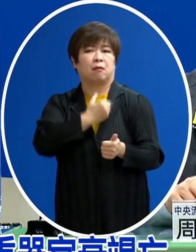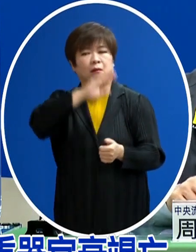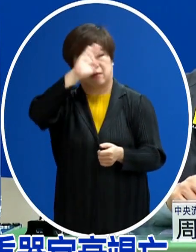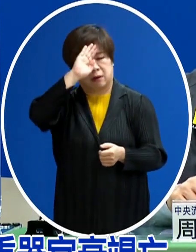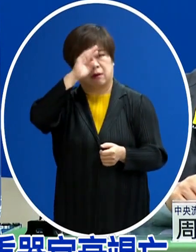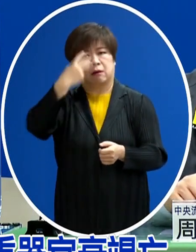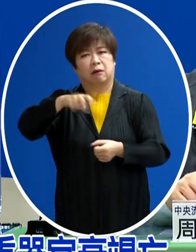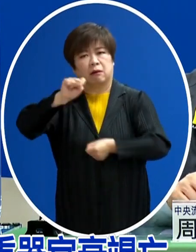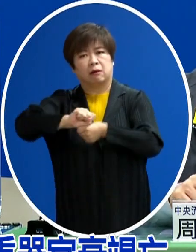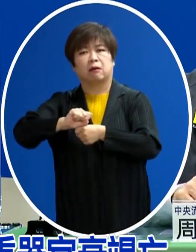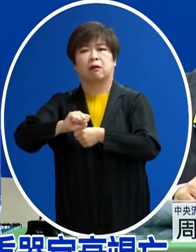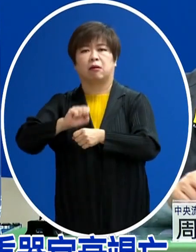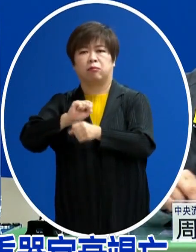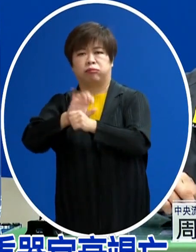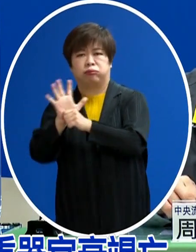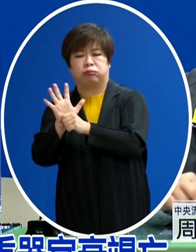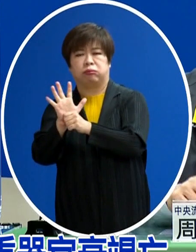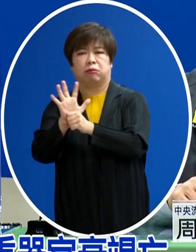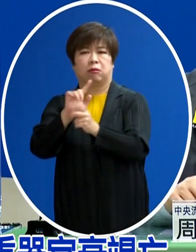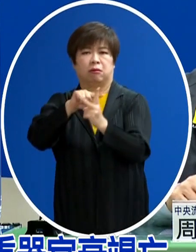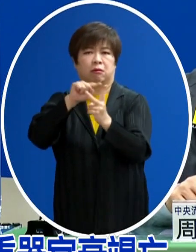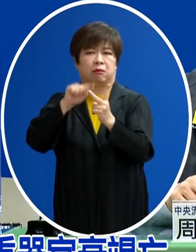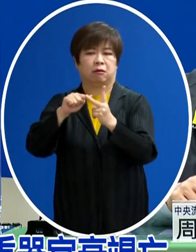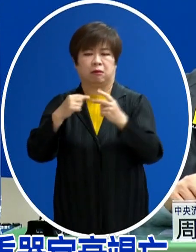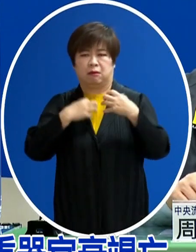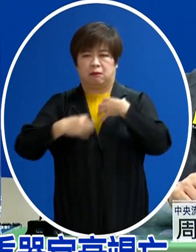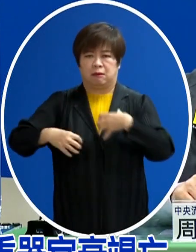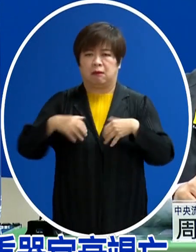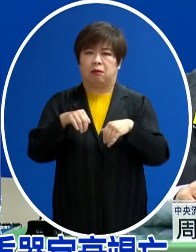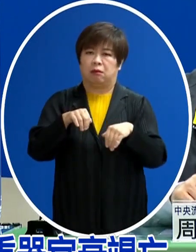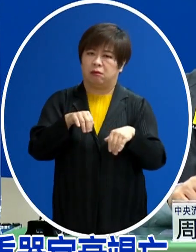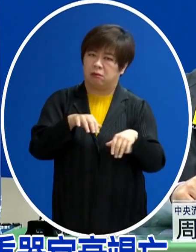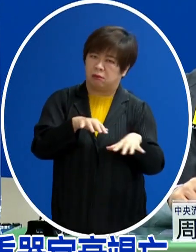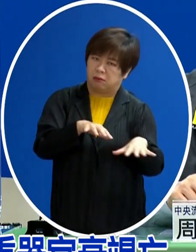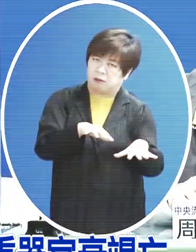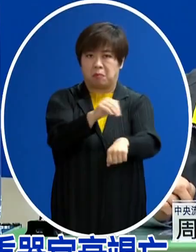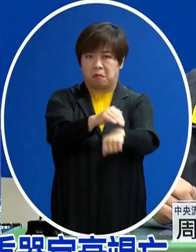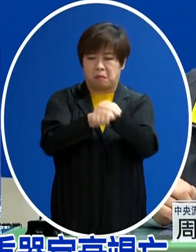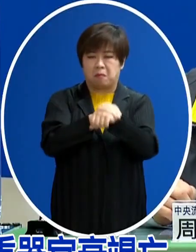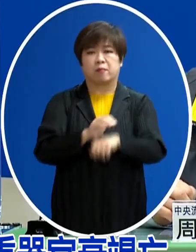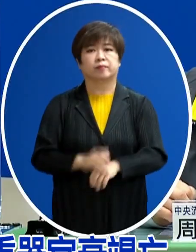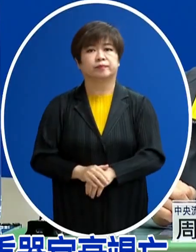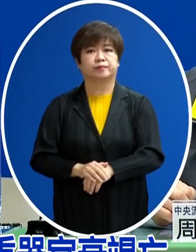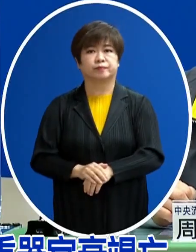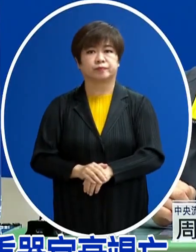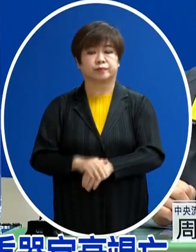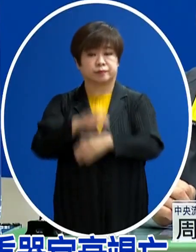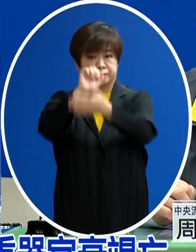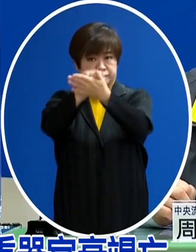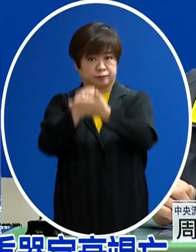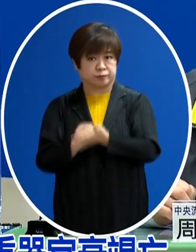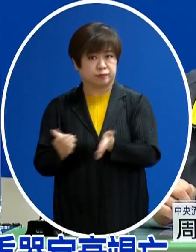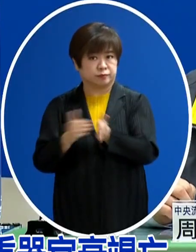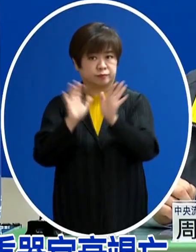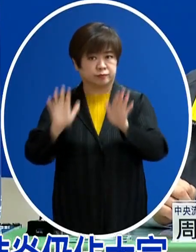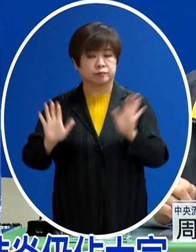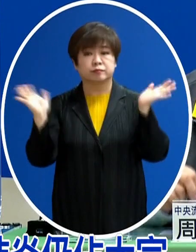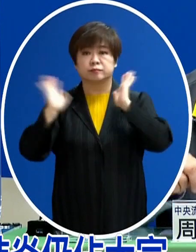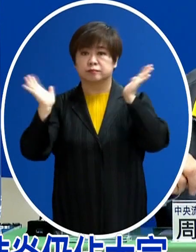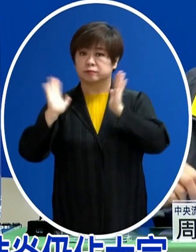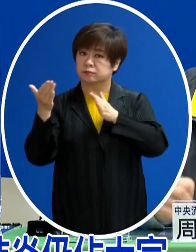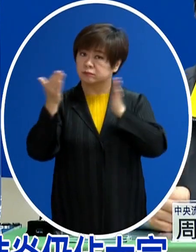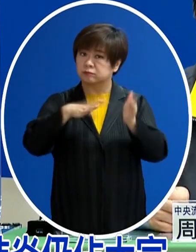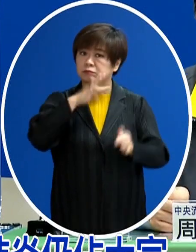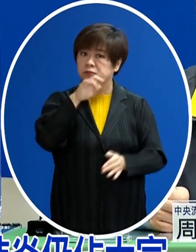又并发新冠肺炎而出现多重器官衰竭而过世。那我们累积到现在特别针对儿童的部